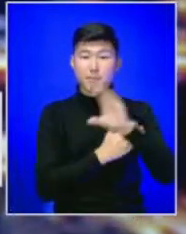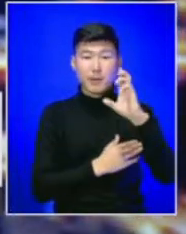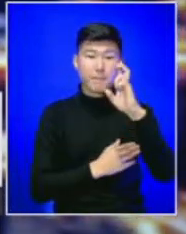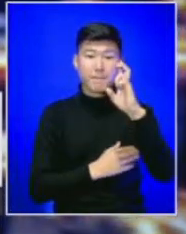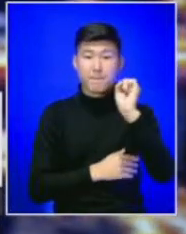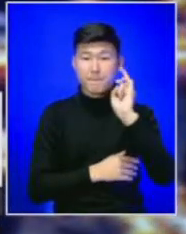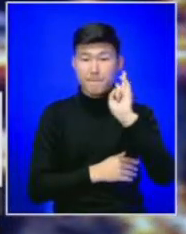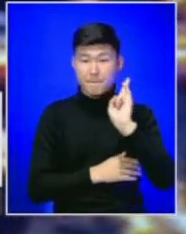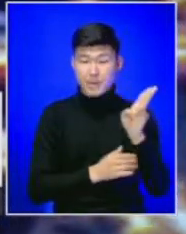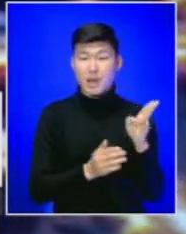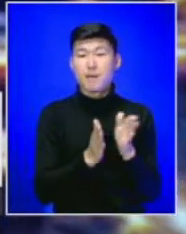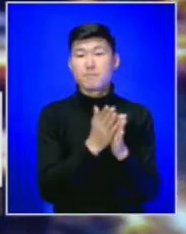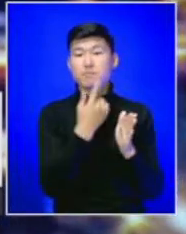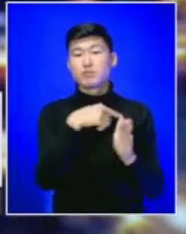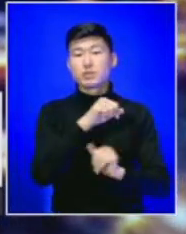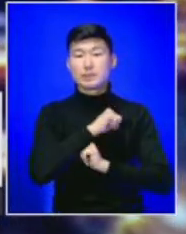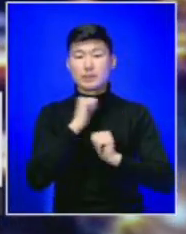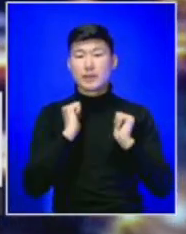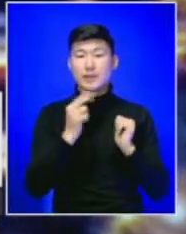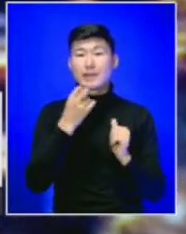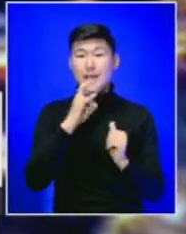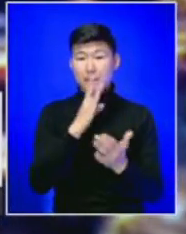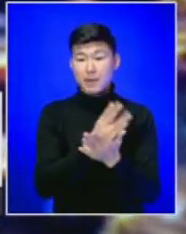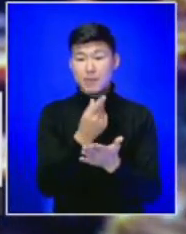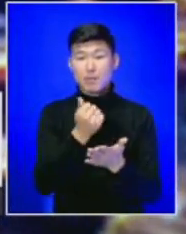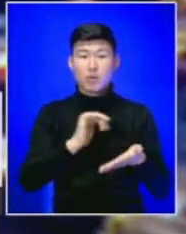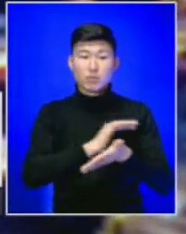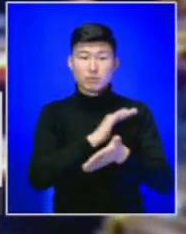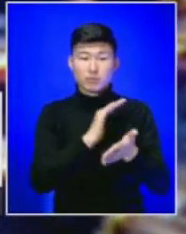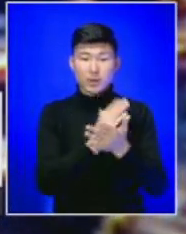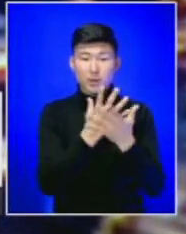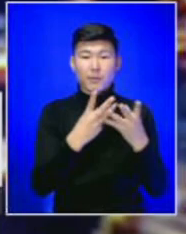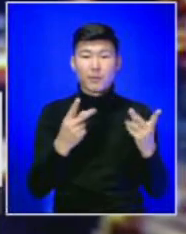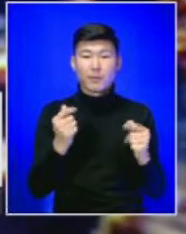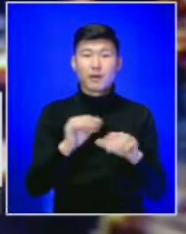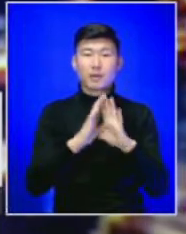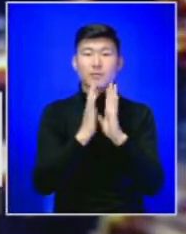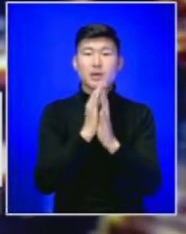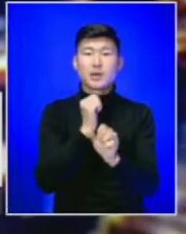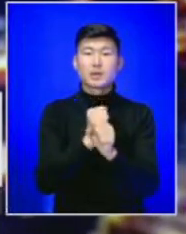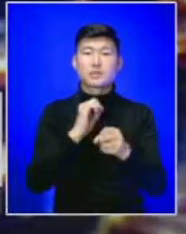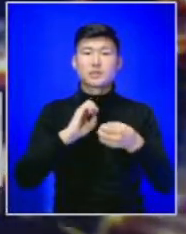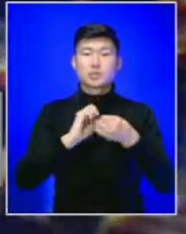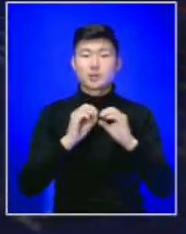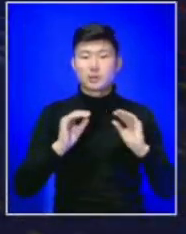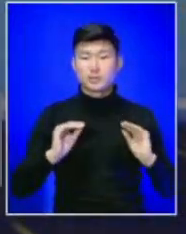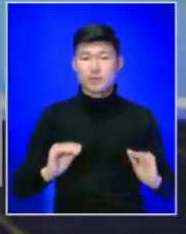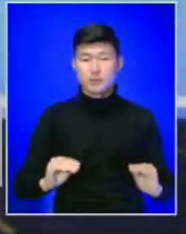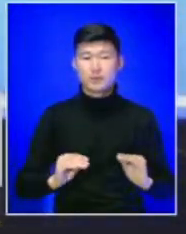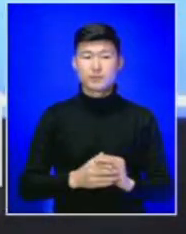хамтарч тухайн иргэний данснаас гарсан мөнгийг шуурхай зарцаах арга хэмжээ авах юм байна.